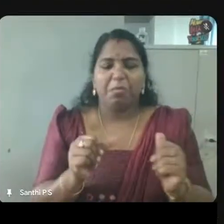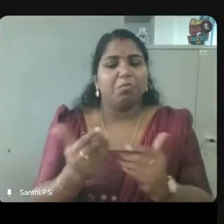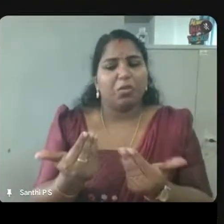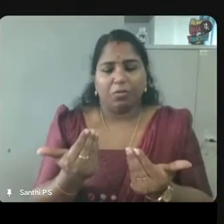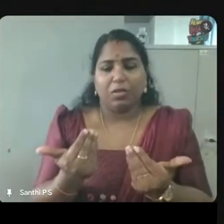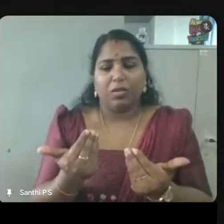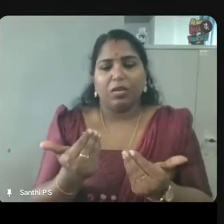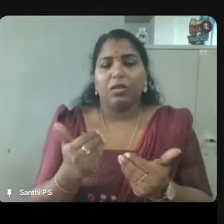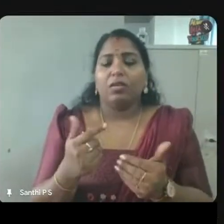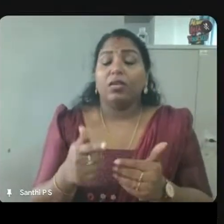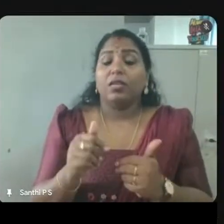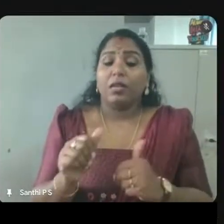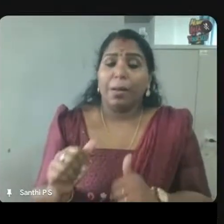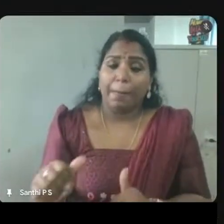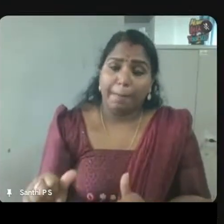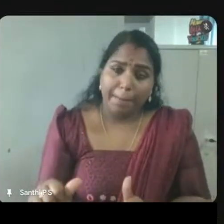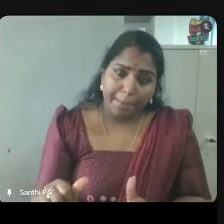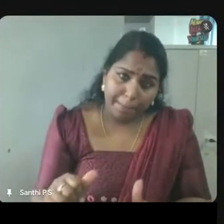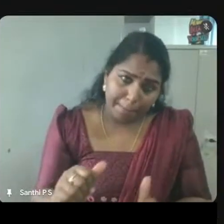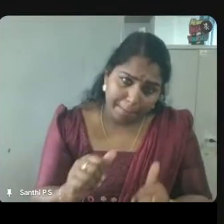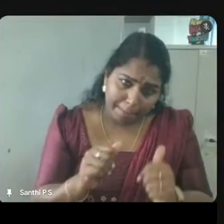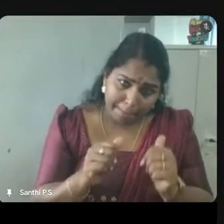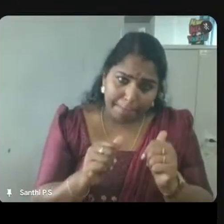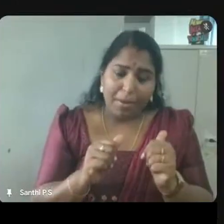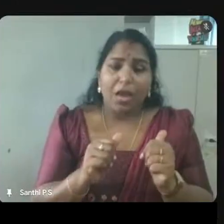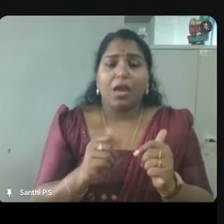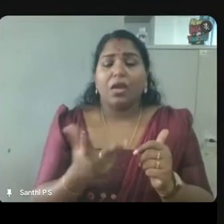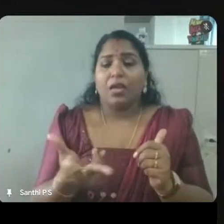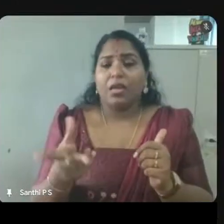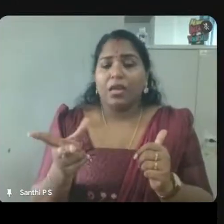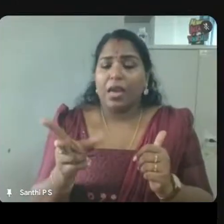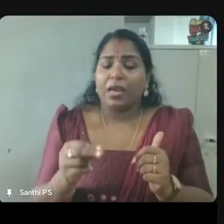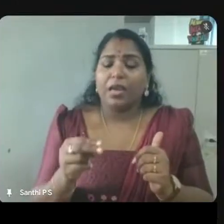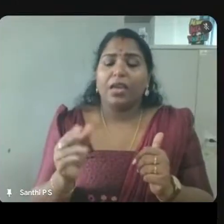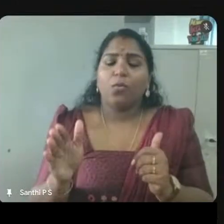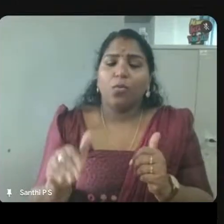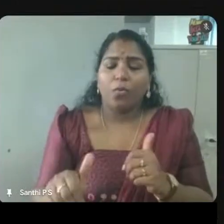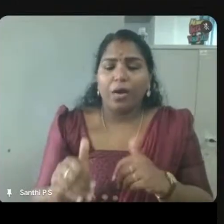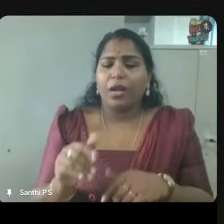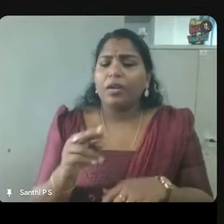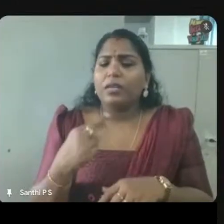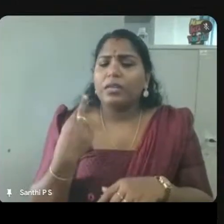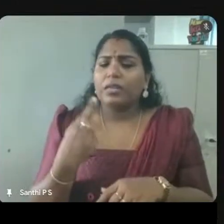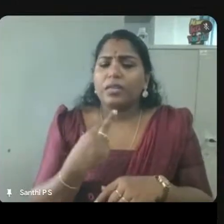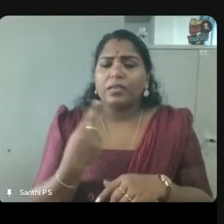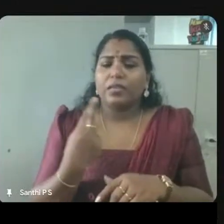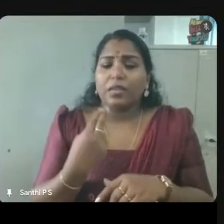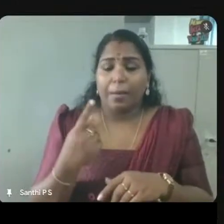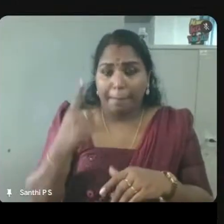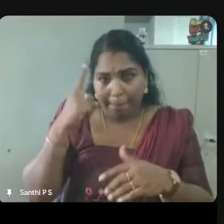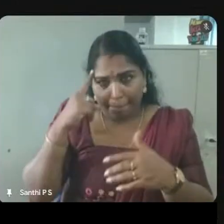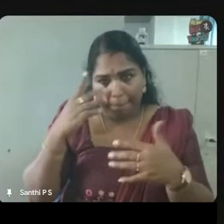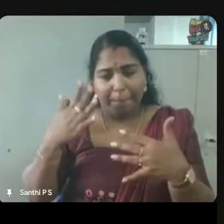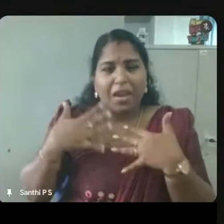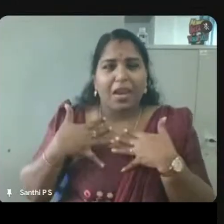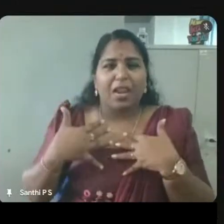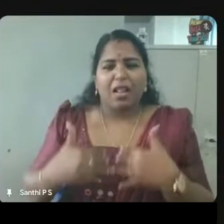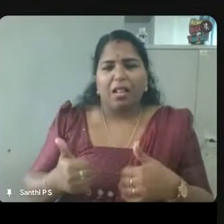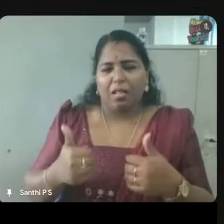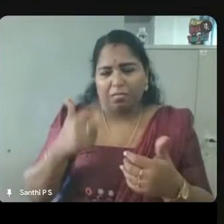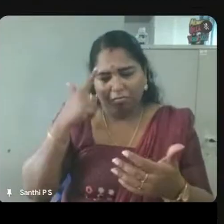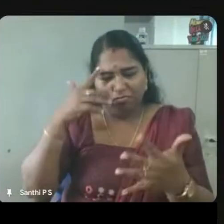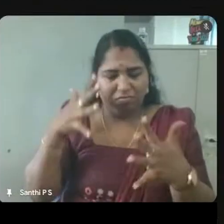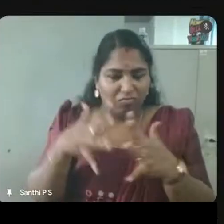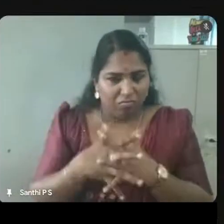റിക്കർ ചെയ്യാനുമുള്ള, ഇത് വീണ്ടും വരാനുമുള്ള ഏറ്റവും പ്രധാനപ്പെട്ട കാര്യമാണ് മെന്റൽ സ്ട്രെസ്. അതുകൊണ്ട് തന്നെ നമ്മൾ